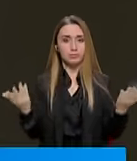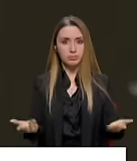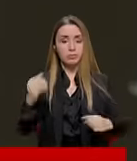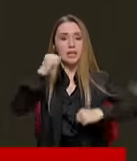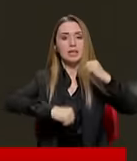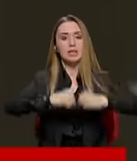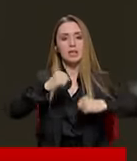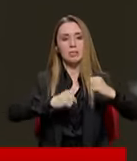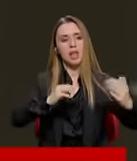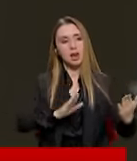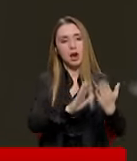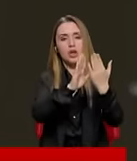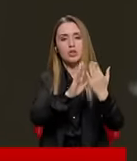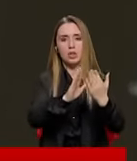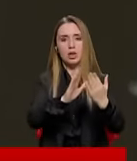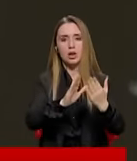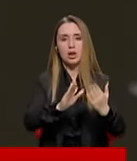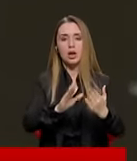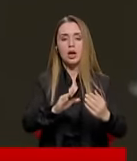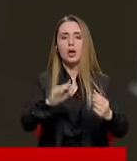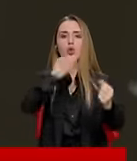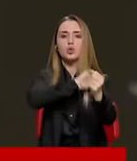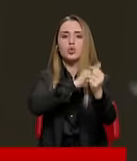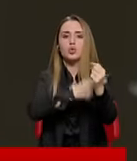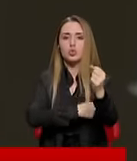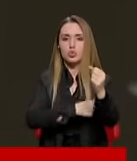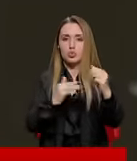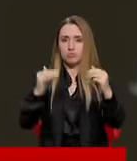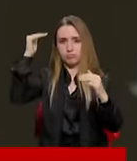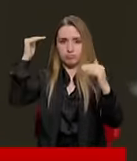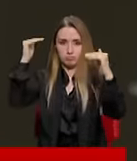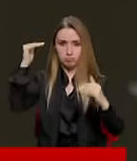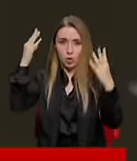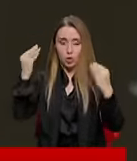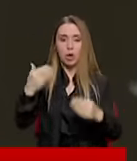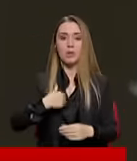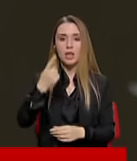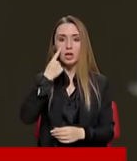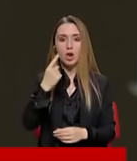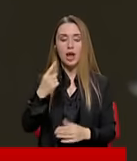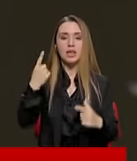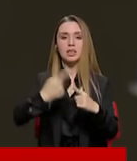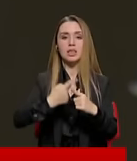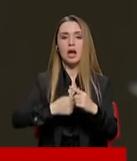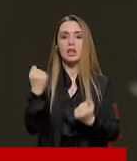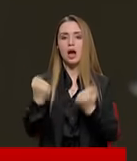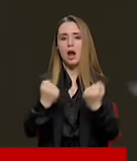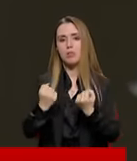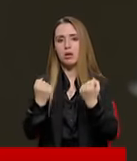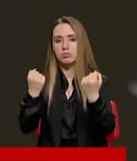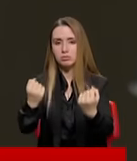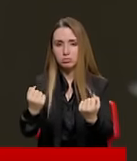rakipleri aleyhine Eee Orantısız bir güç meydana geliyor Eee ben açıkçası kiralık araçla gidiyorum